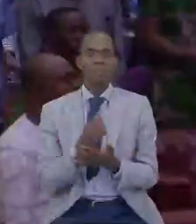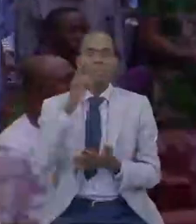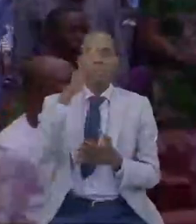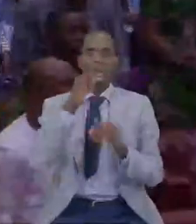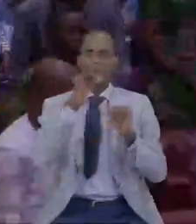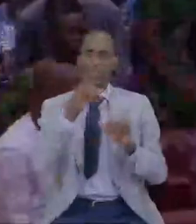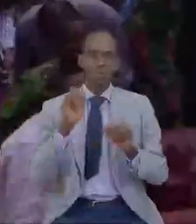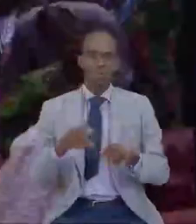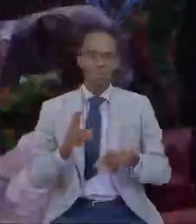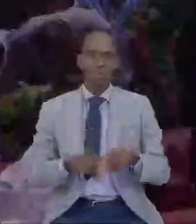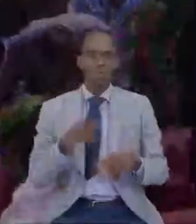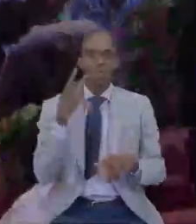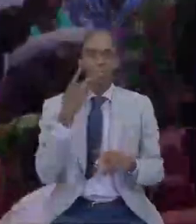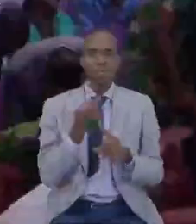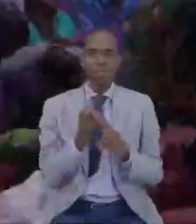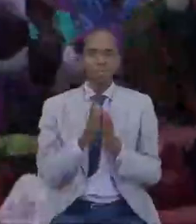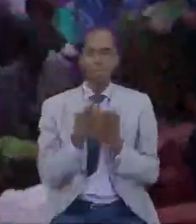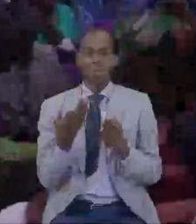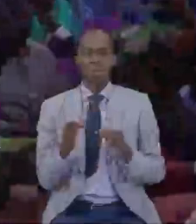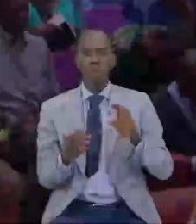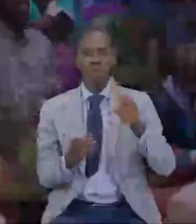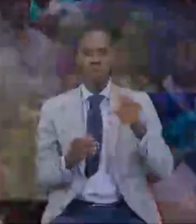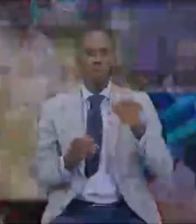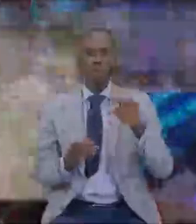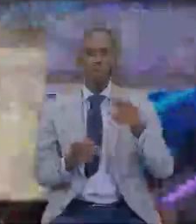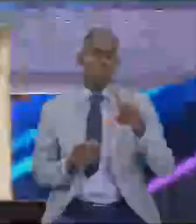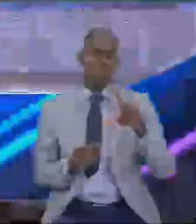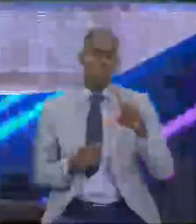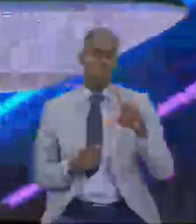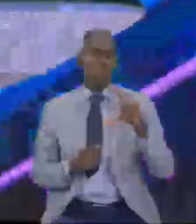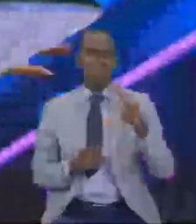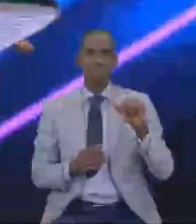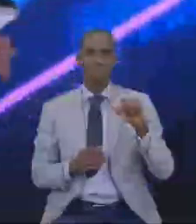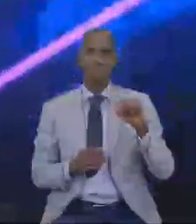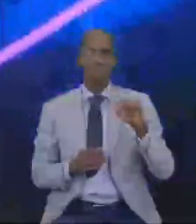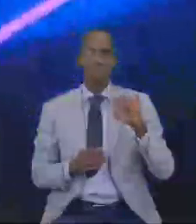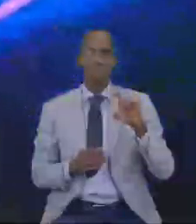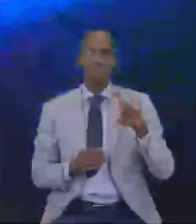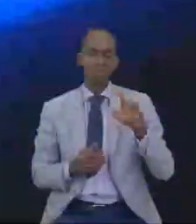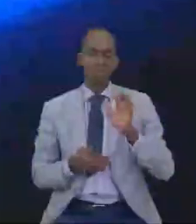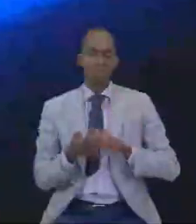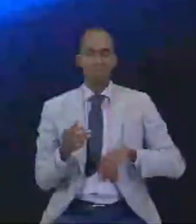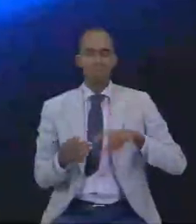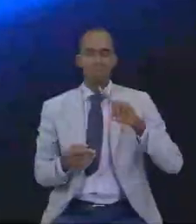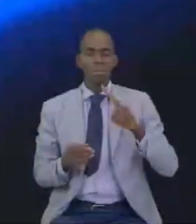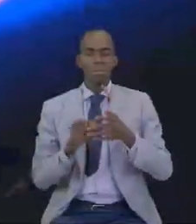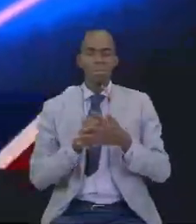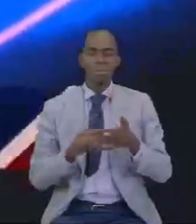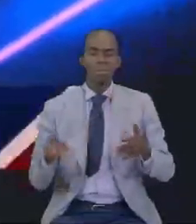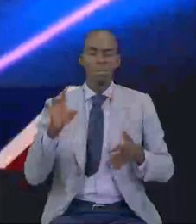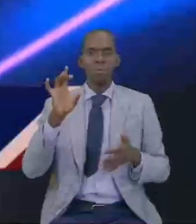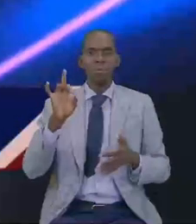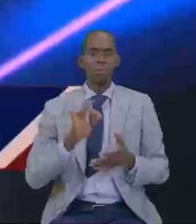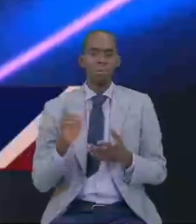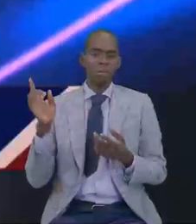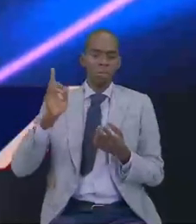Que Dieu bénisse. Pouvez vous asseoir, nous venons en Daniel, au chapitre 1, lisons à part du verset 8 au